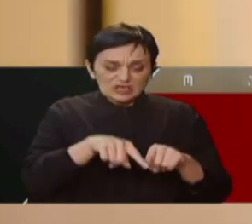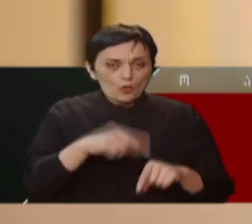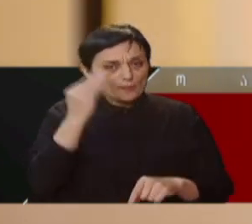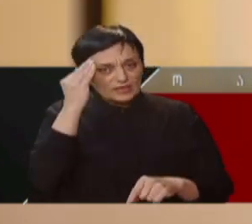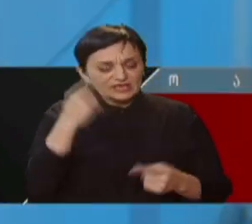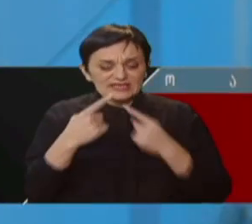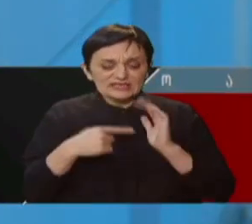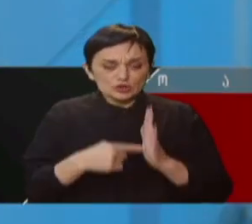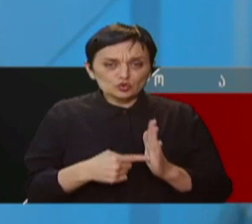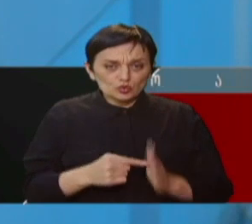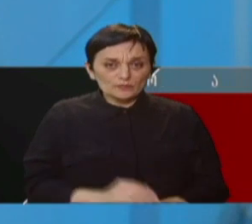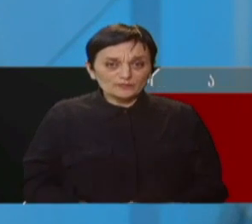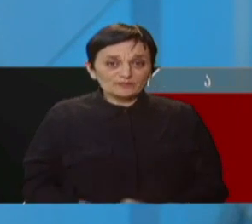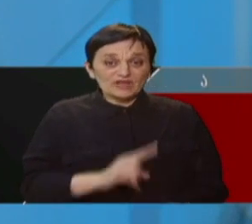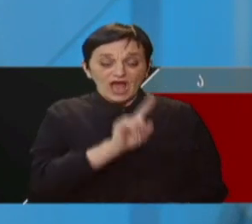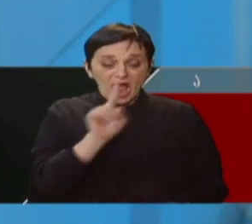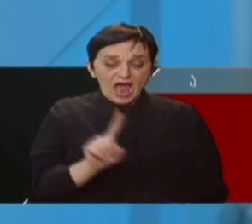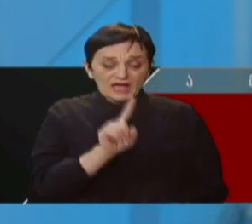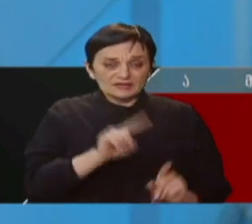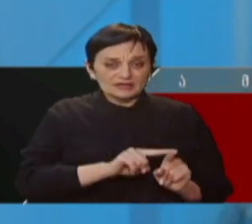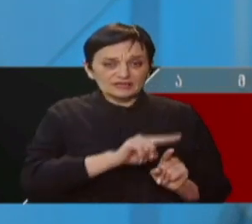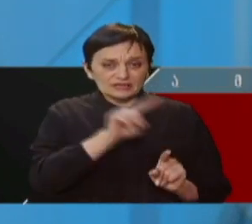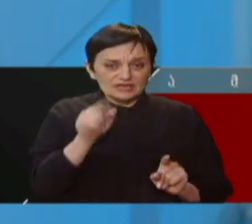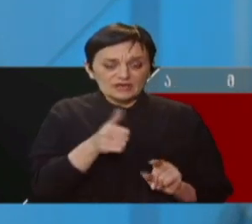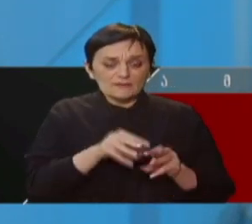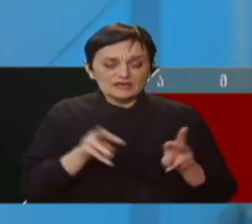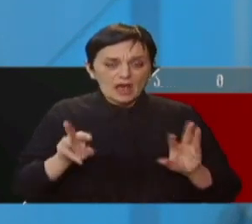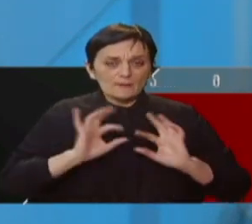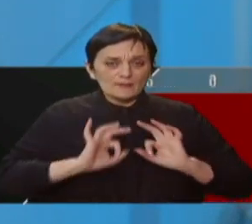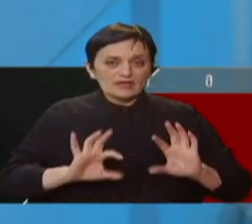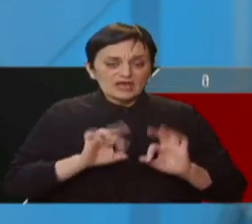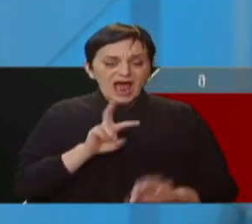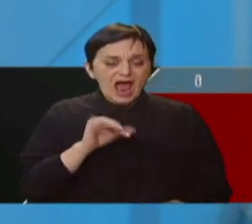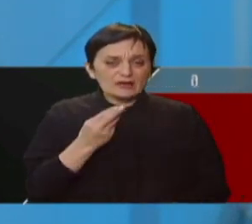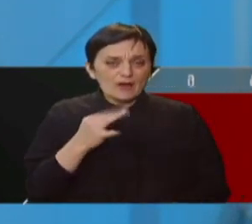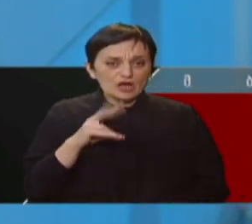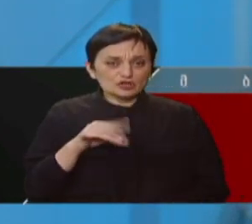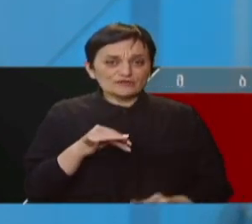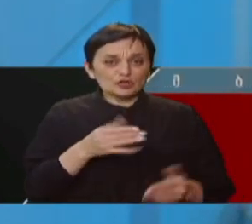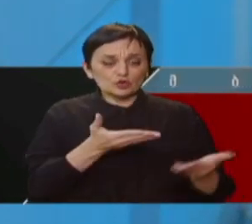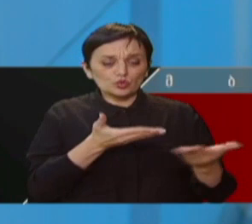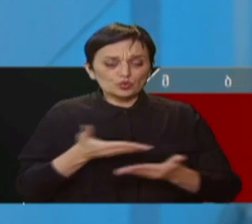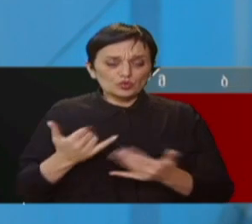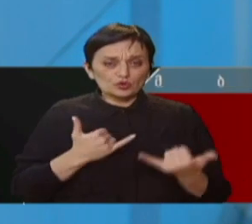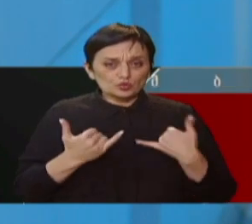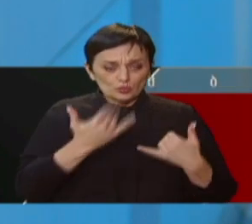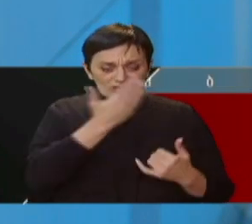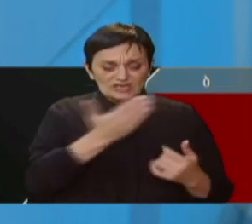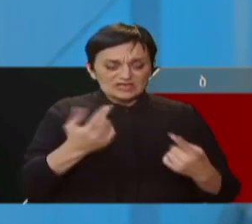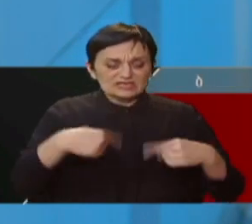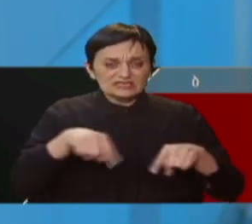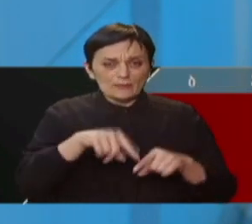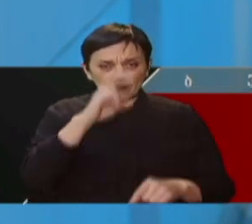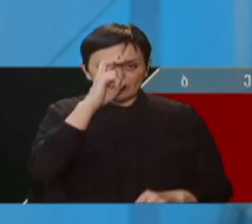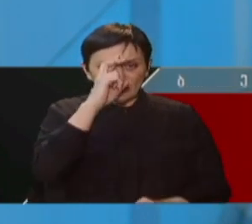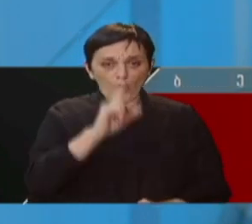დისკუსია. ერთი საათის განმავლობაში აცნობდა პრემიერ-მინისტრი ირაკლი ღარიბაშვილი მოწვეულ სტუმრებსა და საზოგადოებას